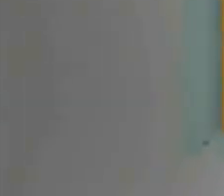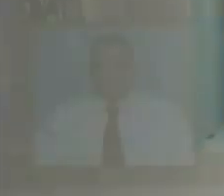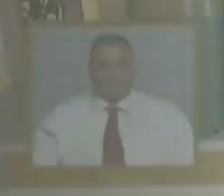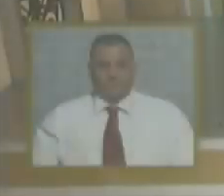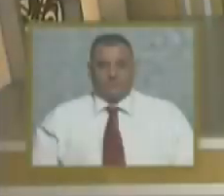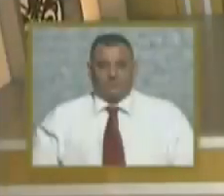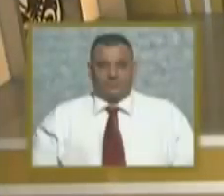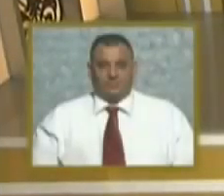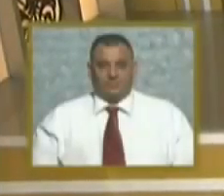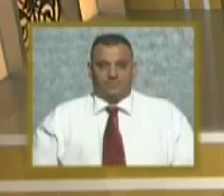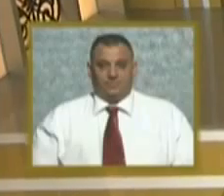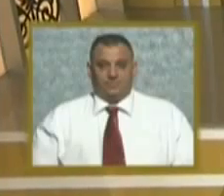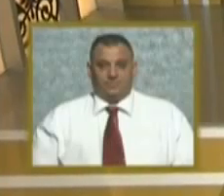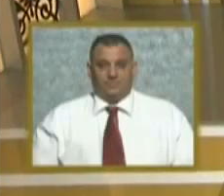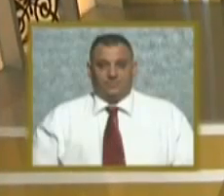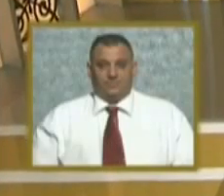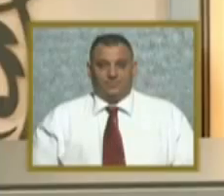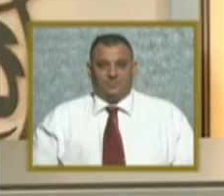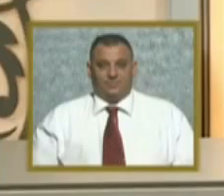تعلمون.